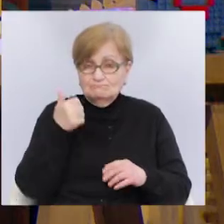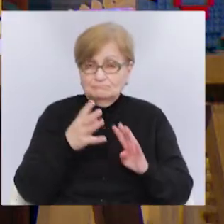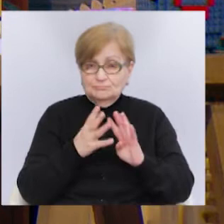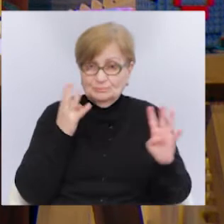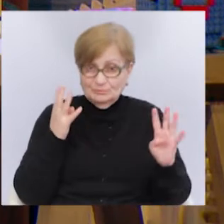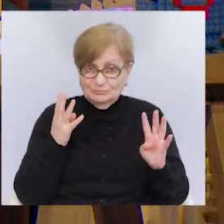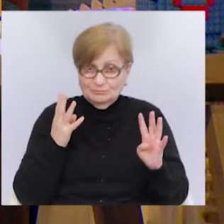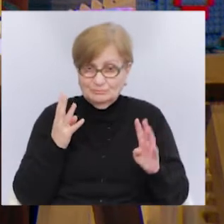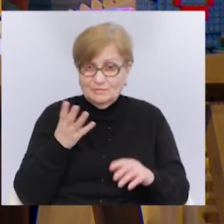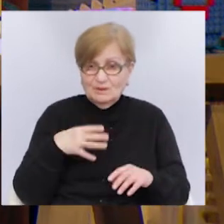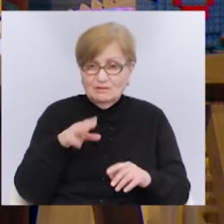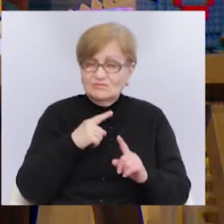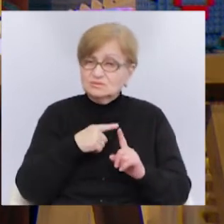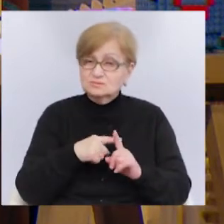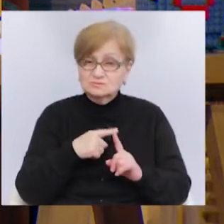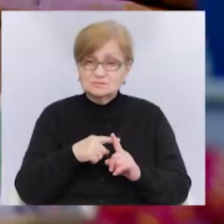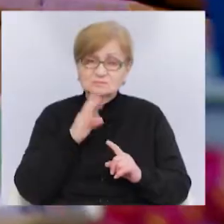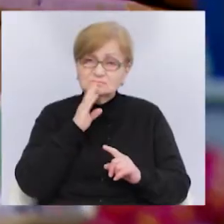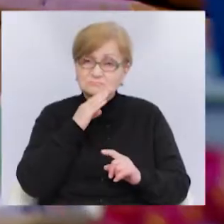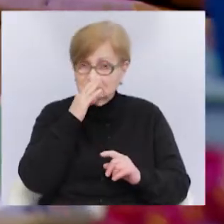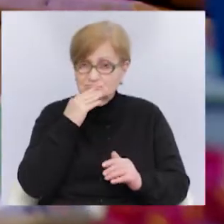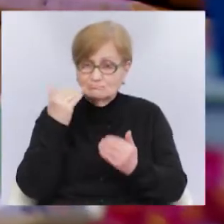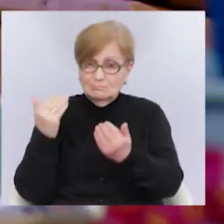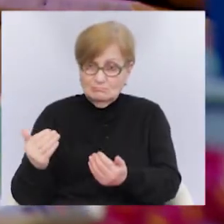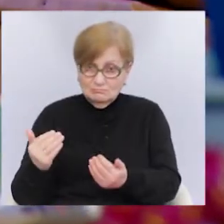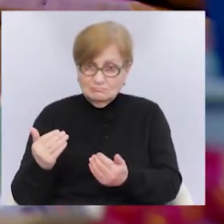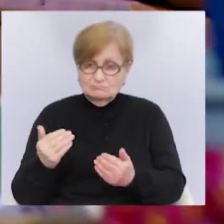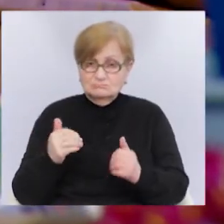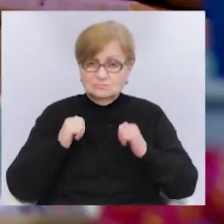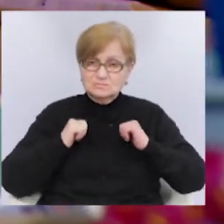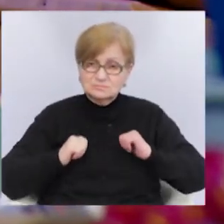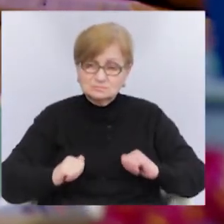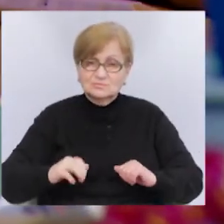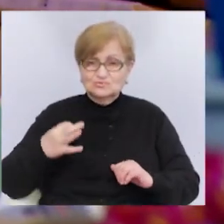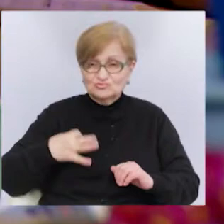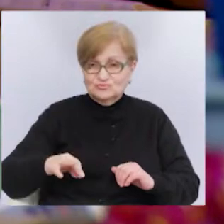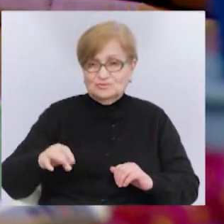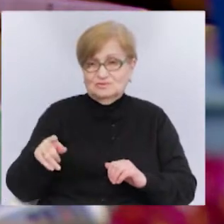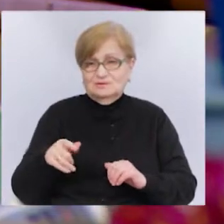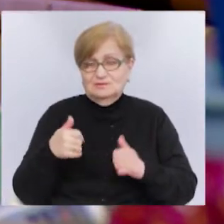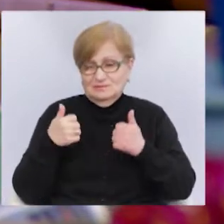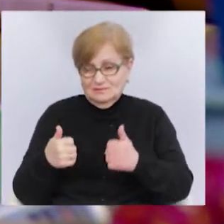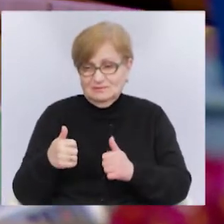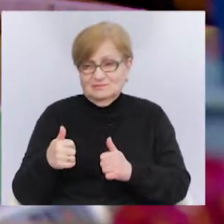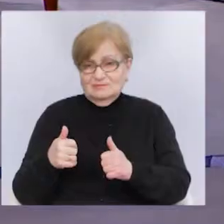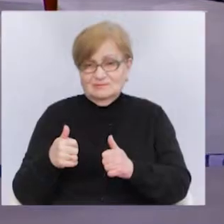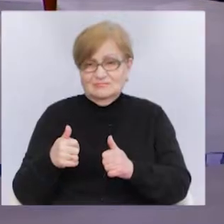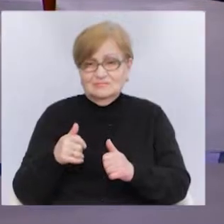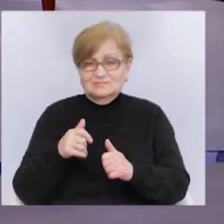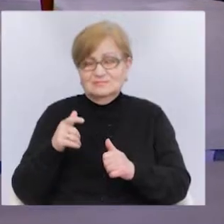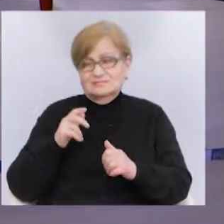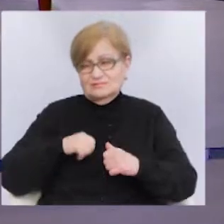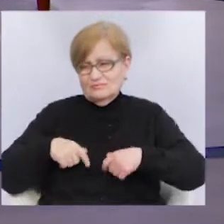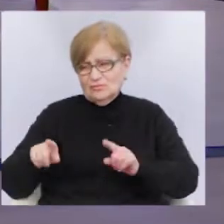რიგში ყველაზე დადებითი მშობლისთვის არის ეს, რომ აი ნახე წნარად ზის თქვენი შვილი გარეთ და არ დივარდება